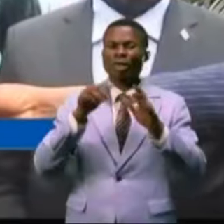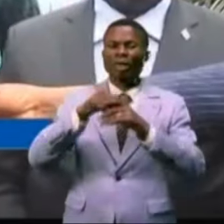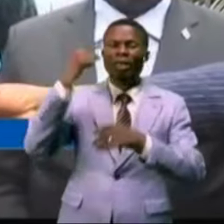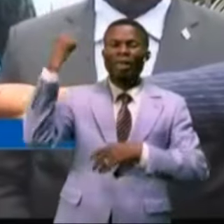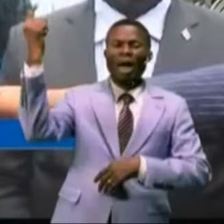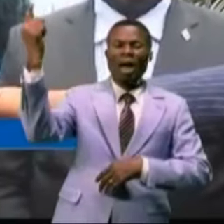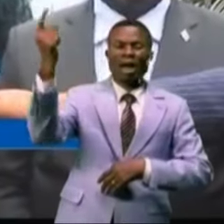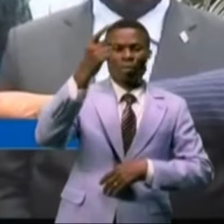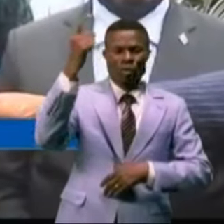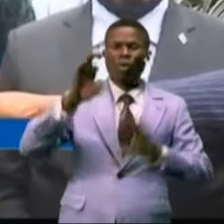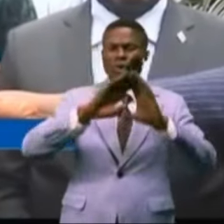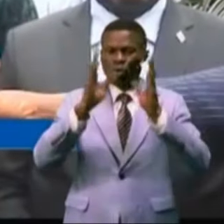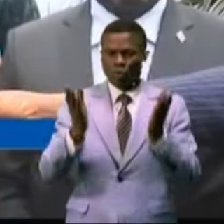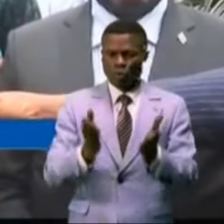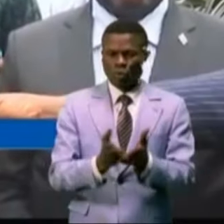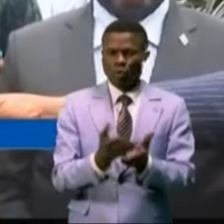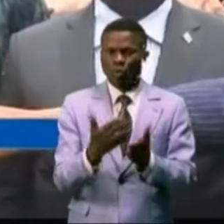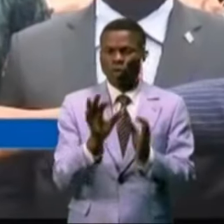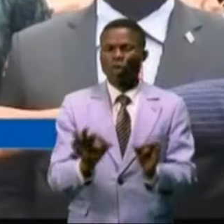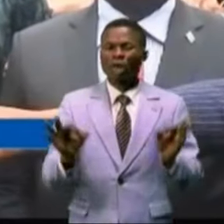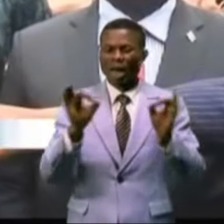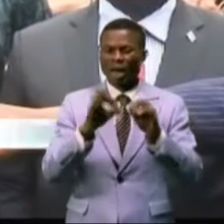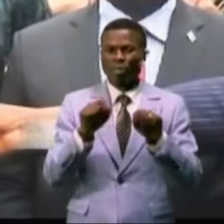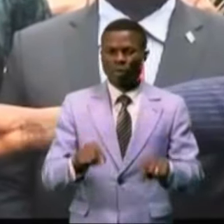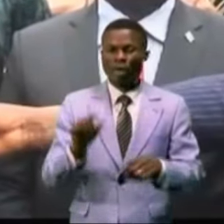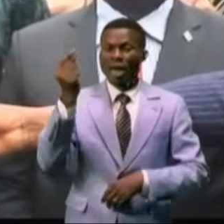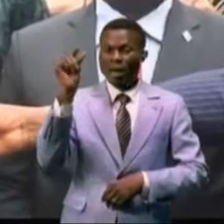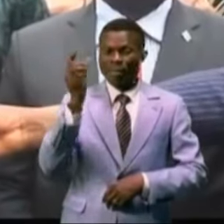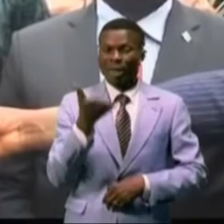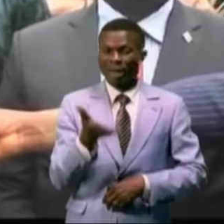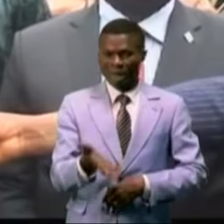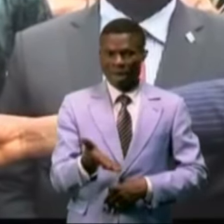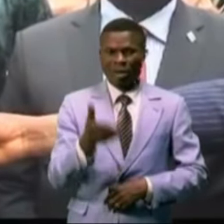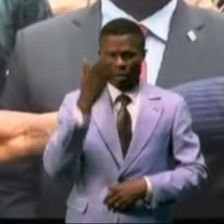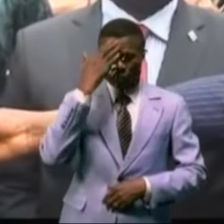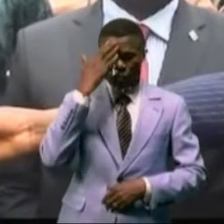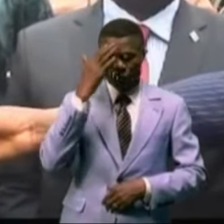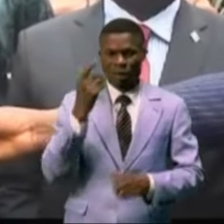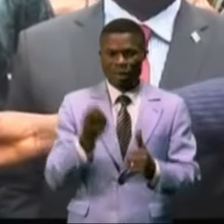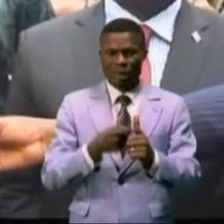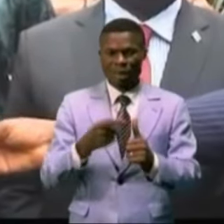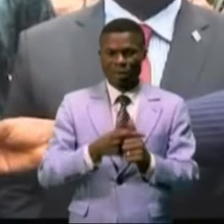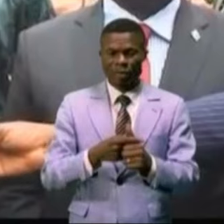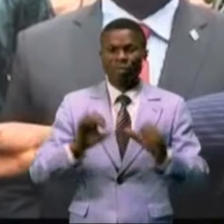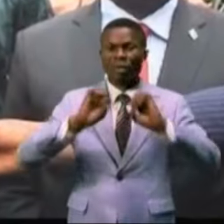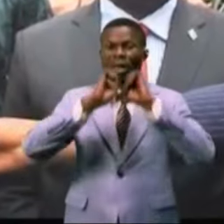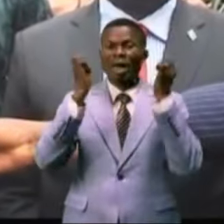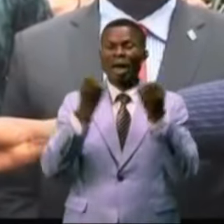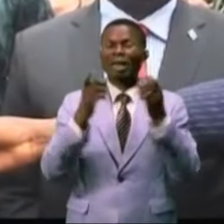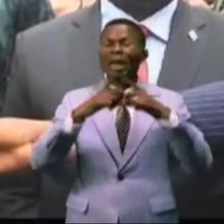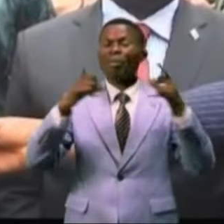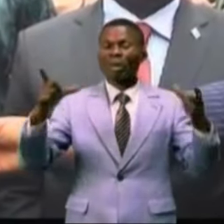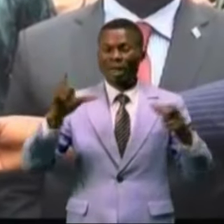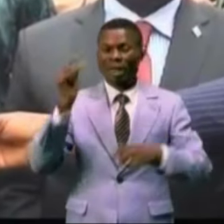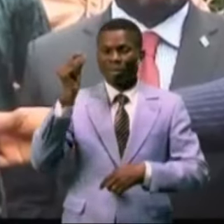du monde, tout ce que nous avons comme potentiel. Les mines, vous savez que nous avons d'abord la grande entreprise chez nous, l'AMIBA, qui est pratiquement en faillite.